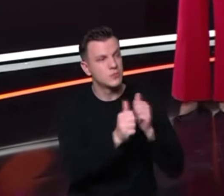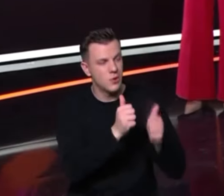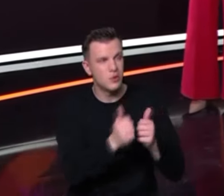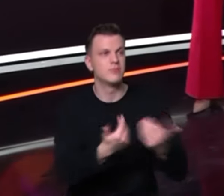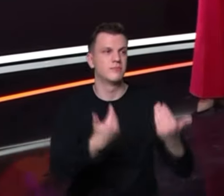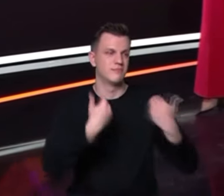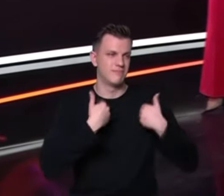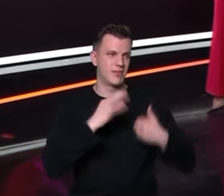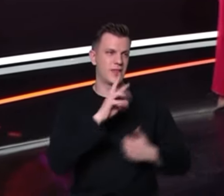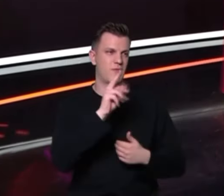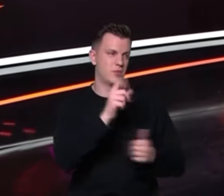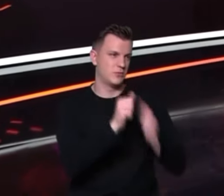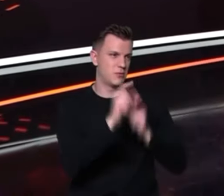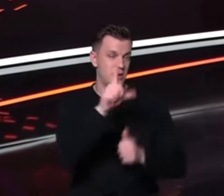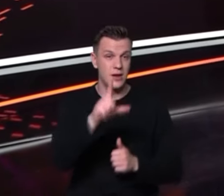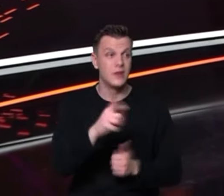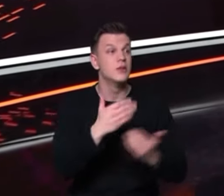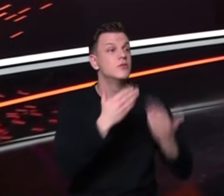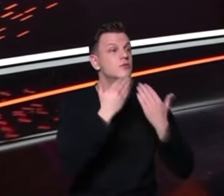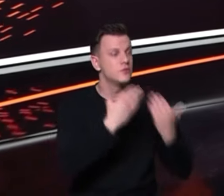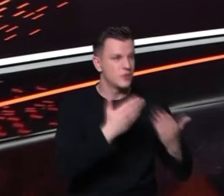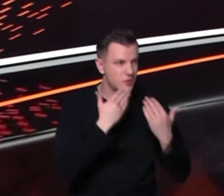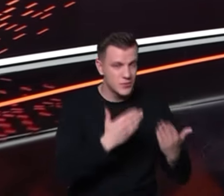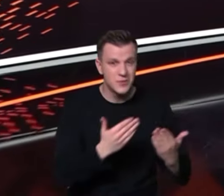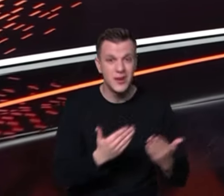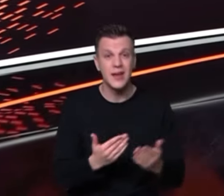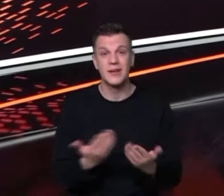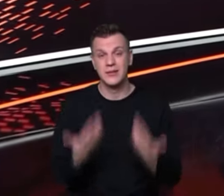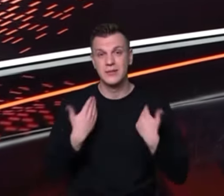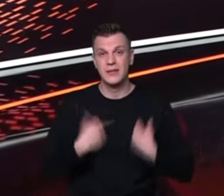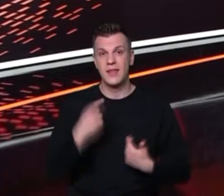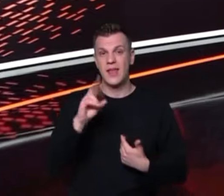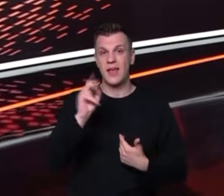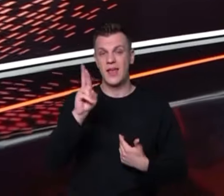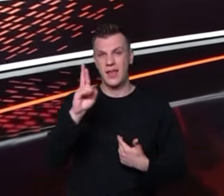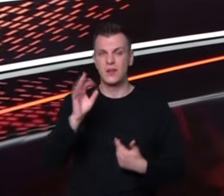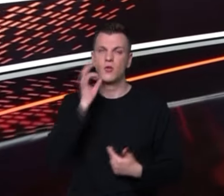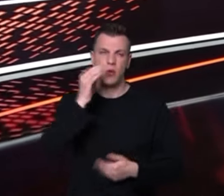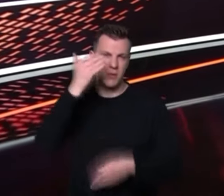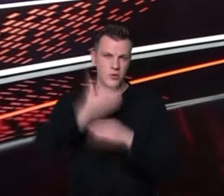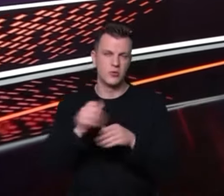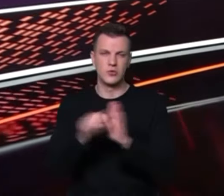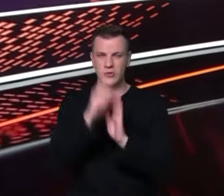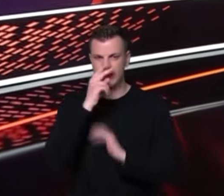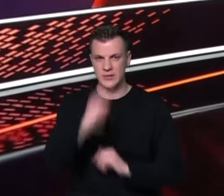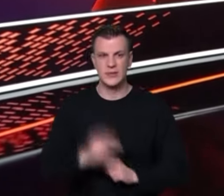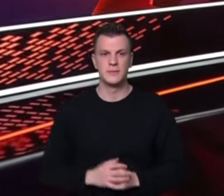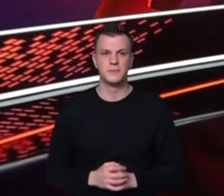to u nas na tvpsport.pl. Aleksandra Pika, bardzo Olu, dziękuję. Sylwia Dekiert, dobrej nocy, do zobaczenia.